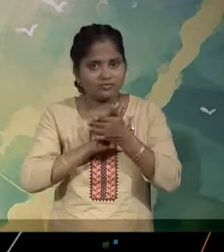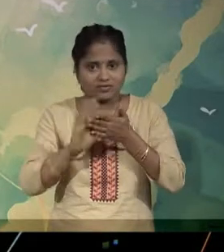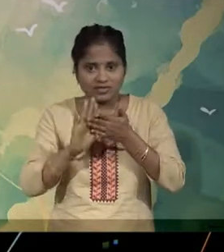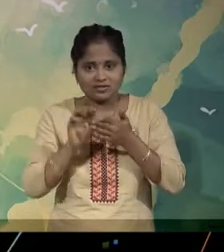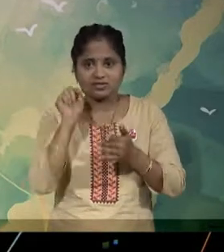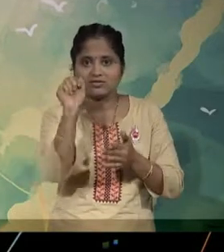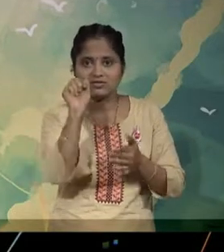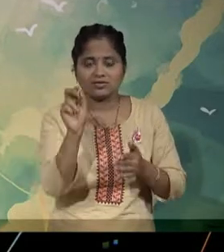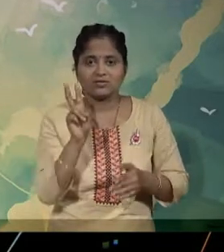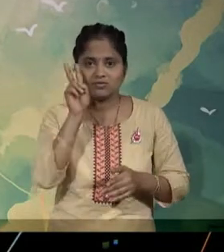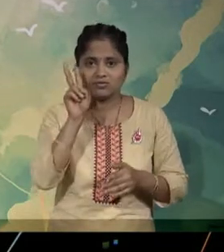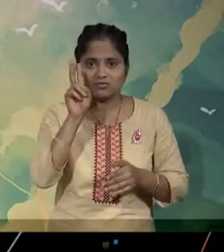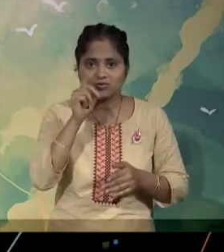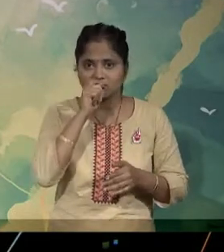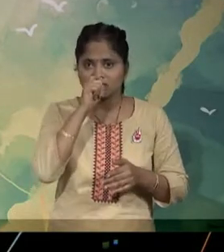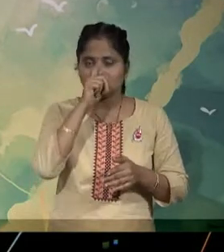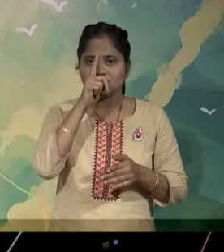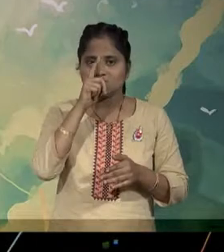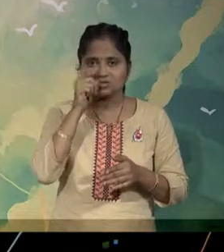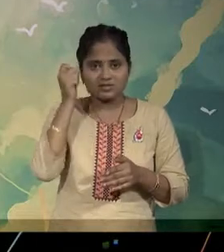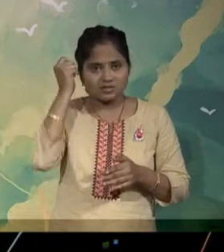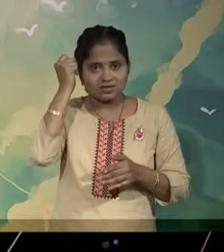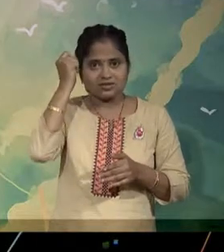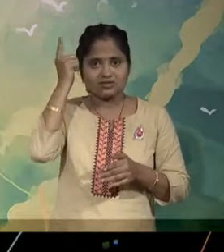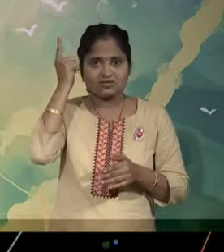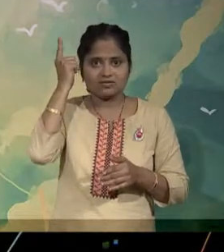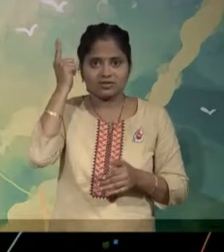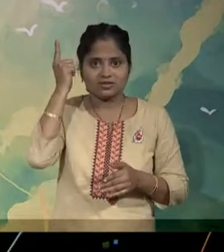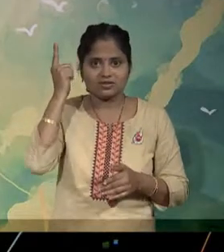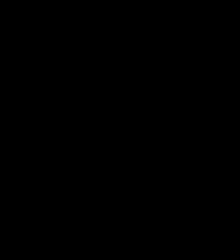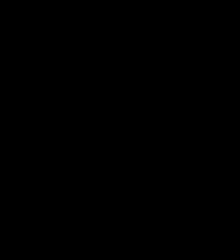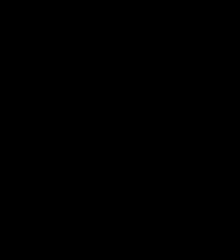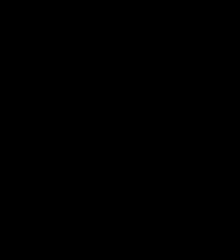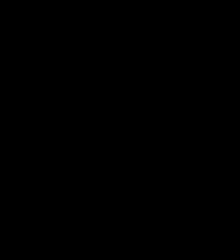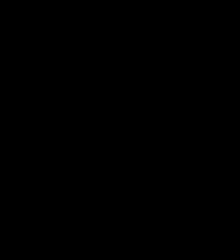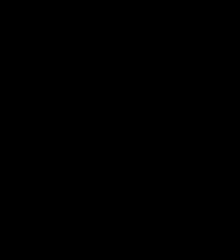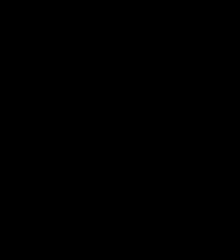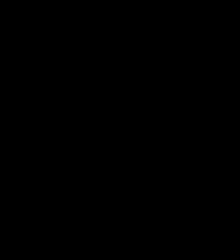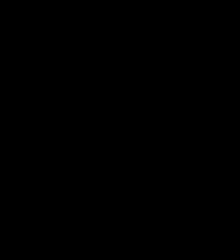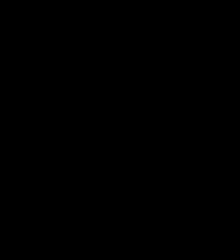मतदान, तुम्ही दिल्ले तुमच्या पुऱ्या खात्री आणि विश्वासान.